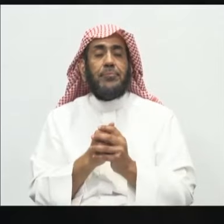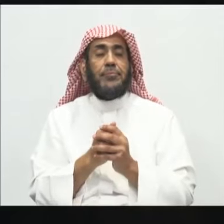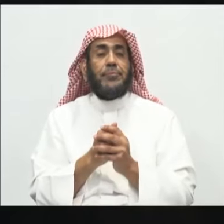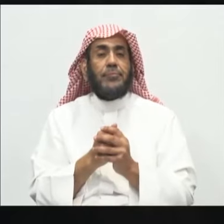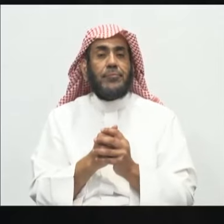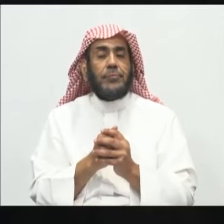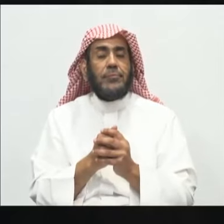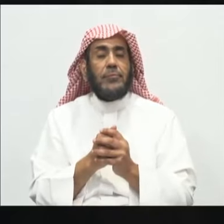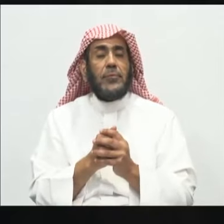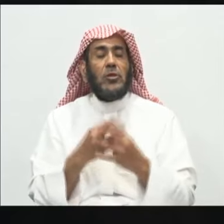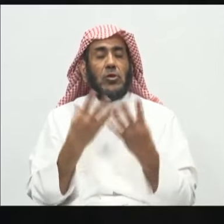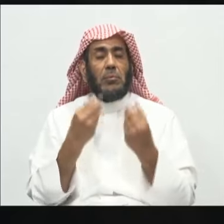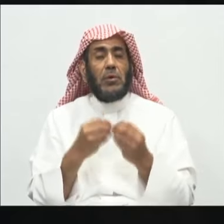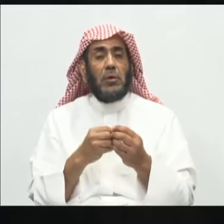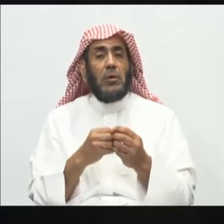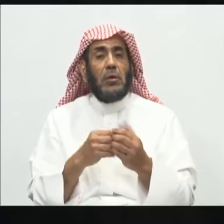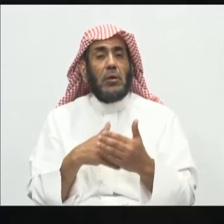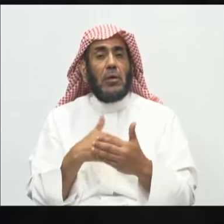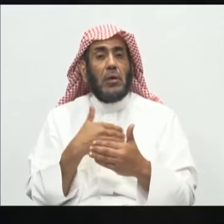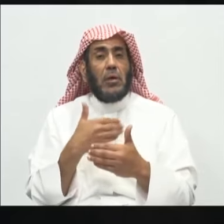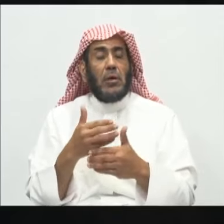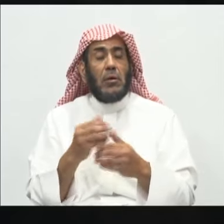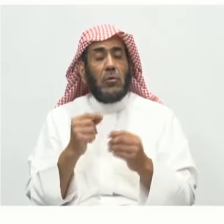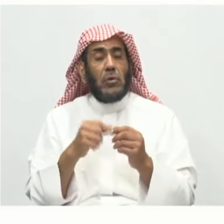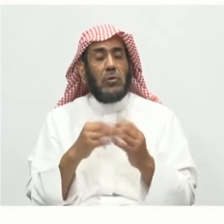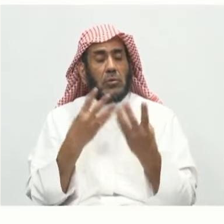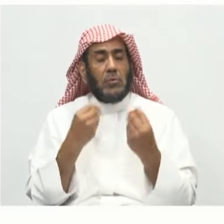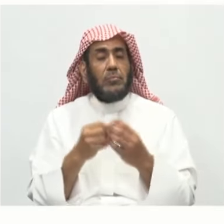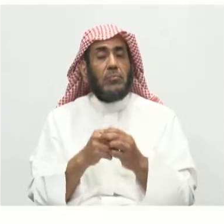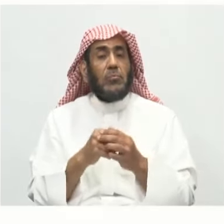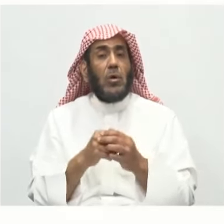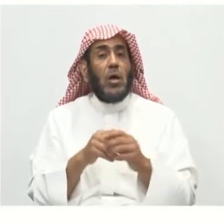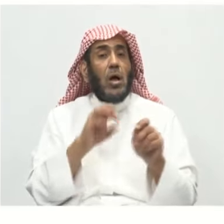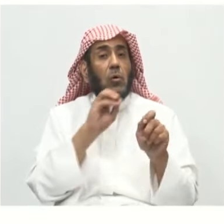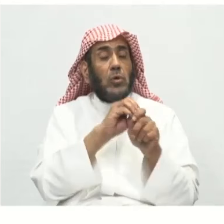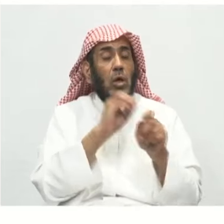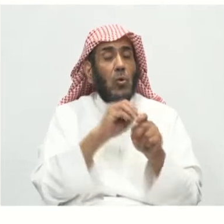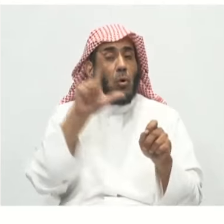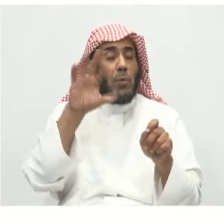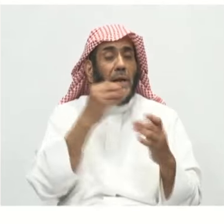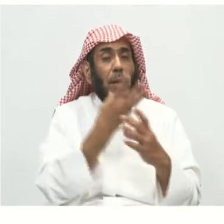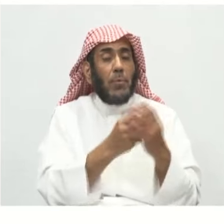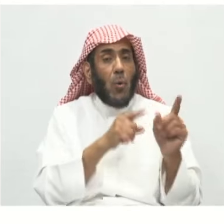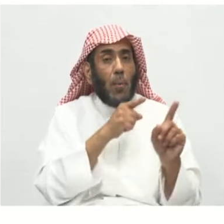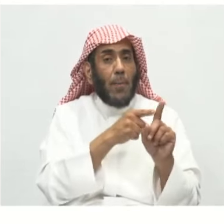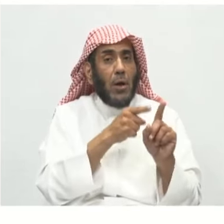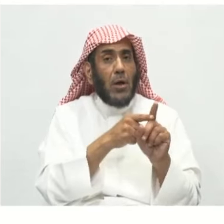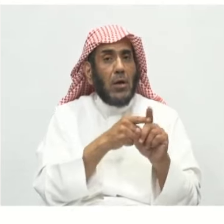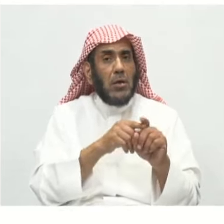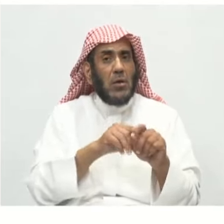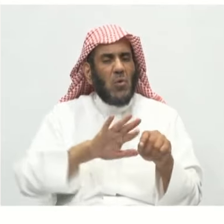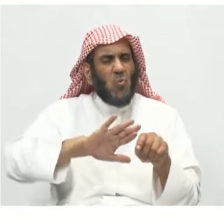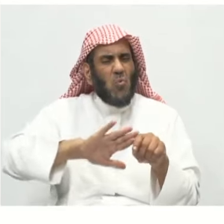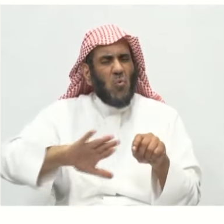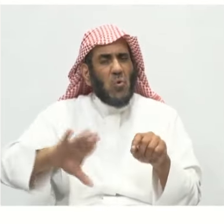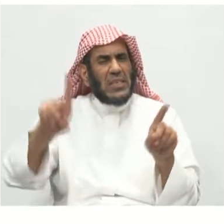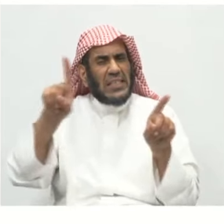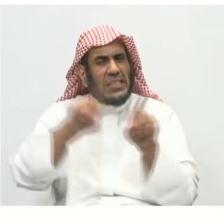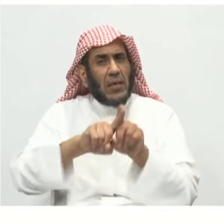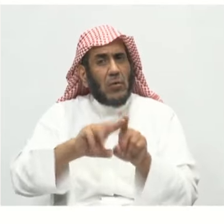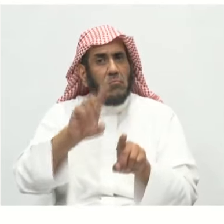ابنه جميل بعد ذكر ذلك جميل احسنتم هنا طبعا اوصى لقمان ابنه بتجنب الشرك بن تشرك